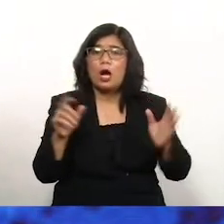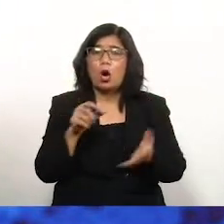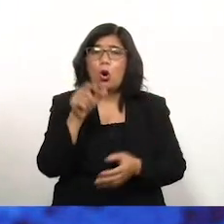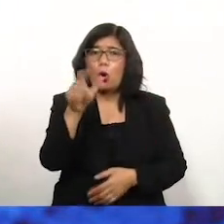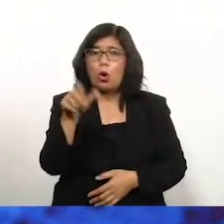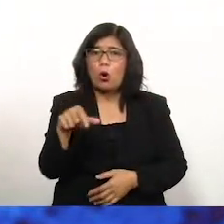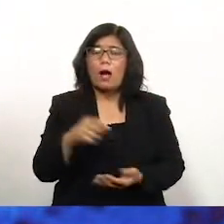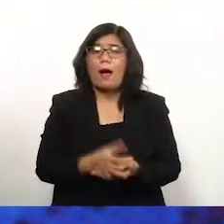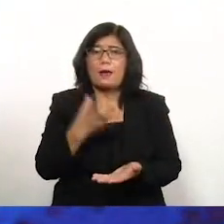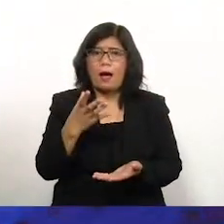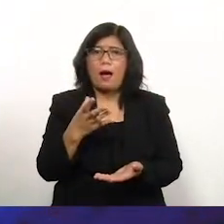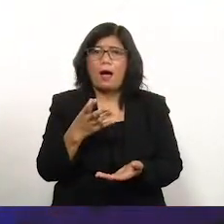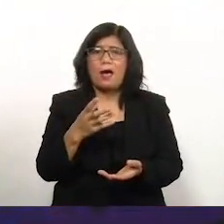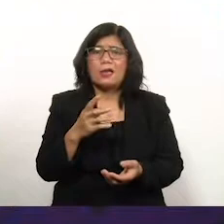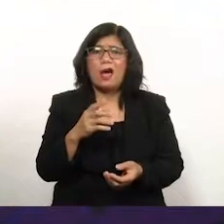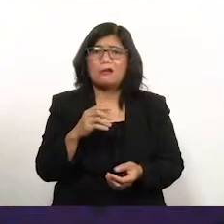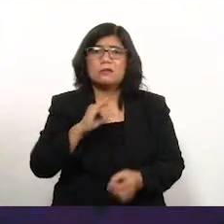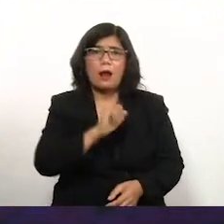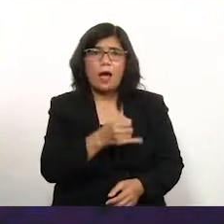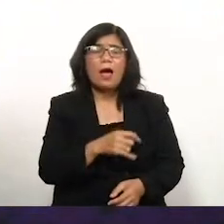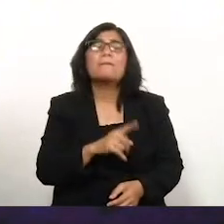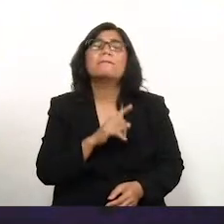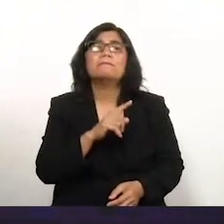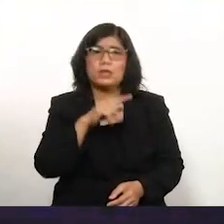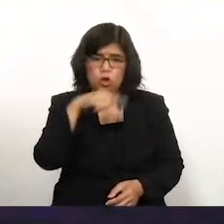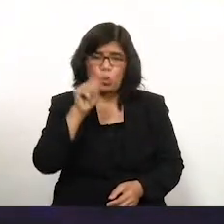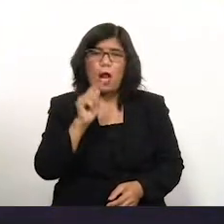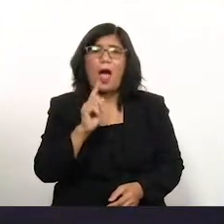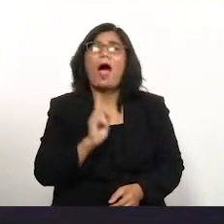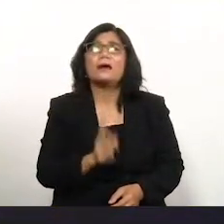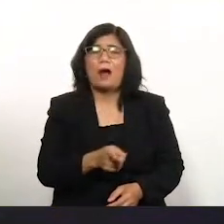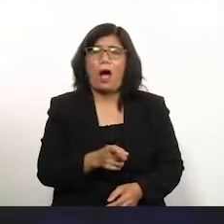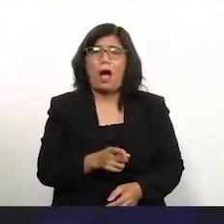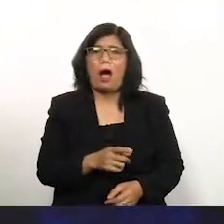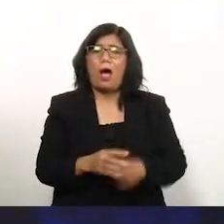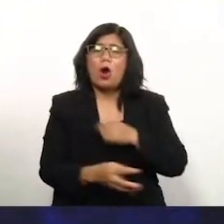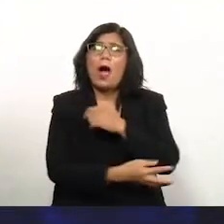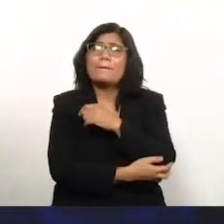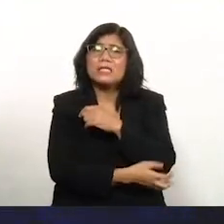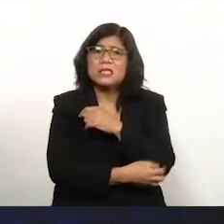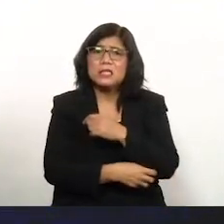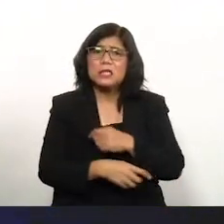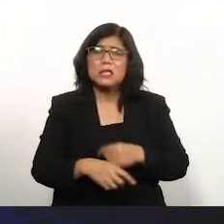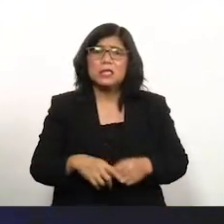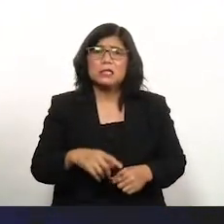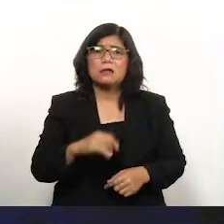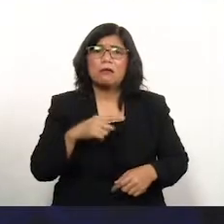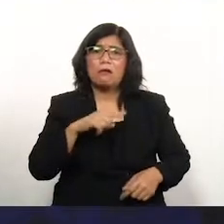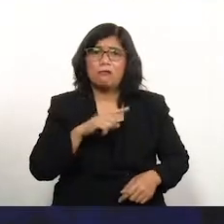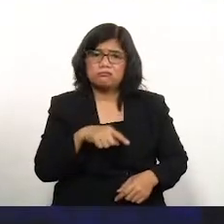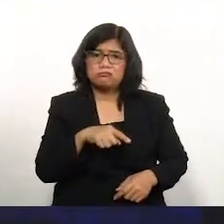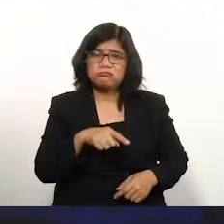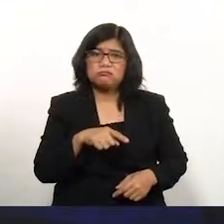sama banyak juga orang miskin yang tidak benar Hai apa kabarnya pendeta juga yang sukses